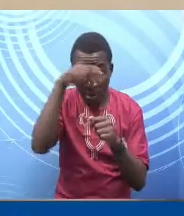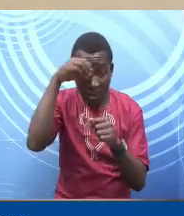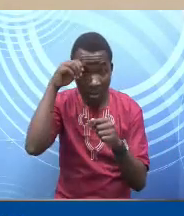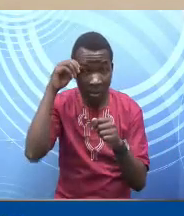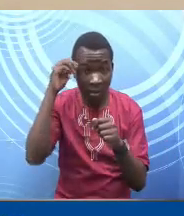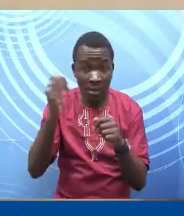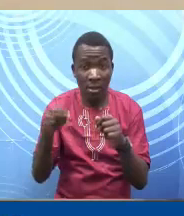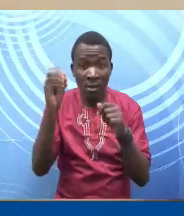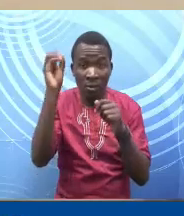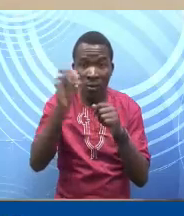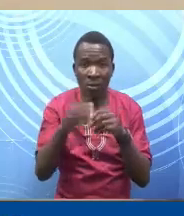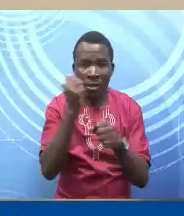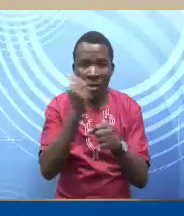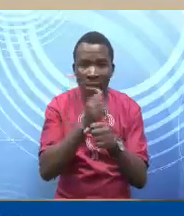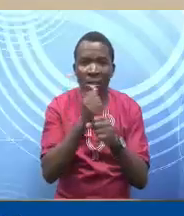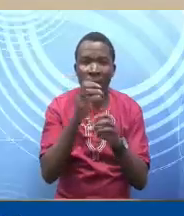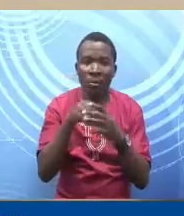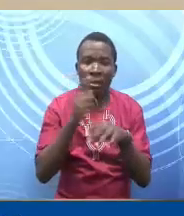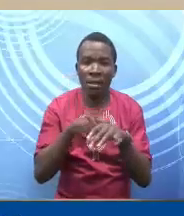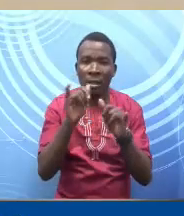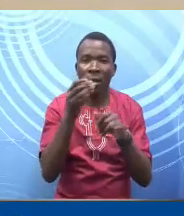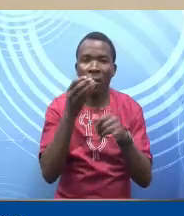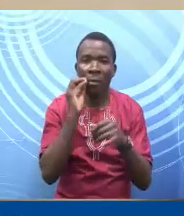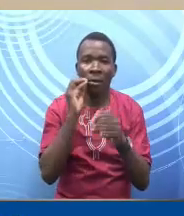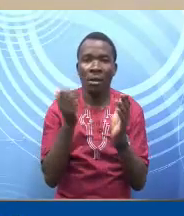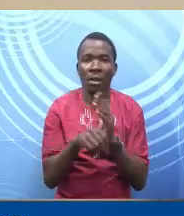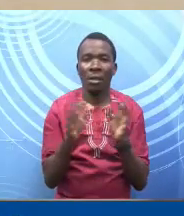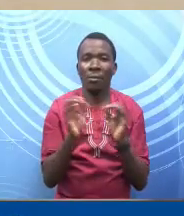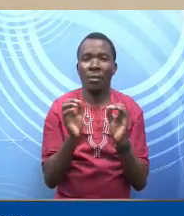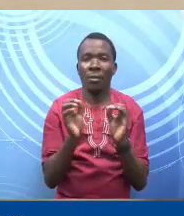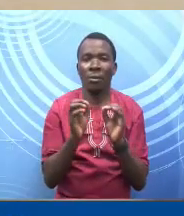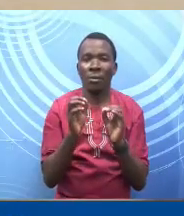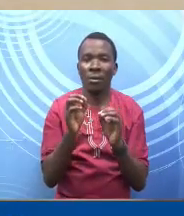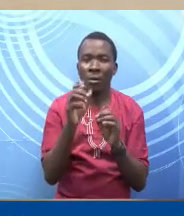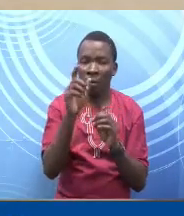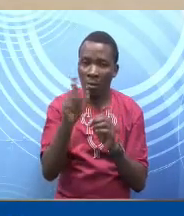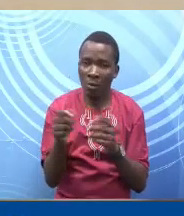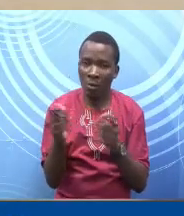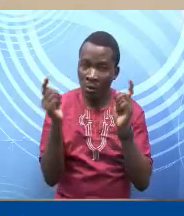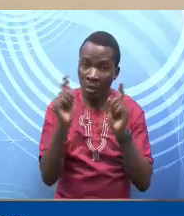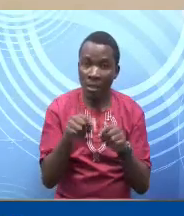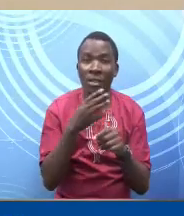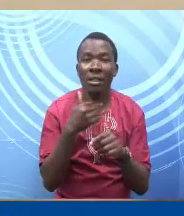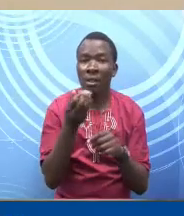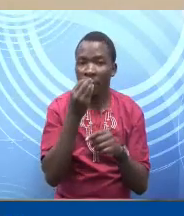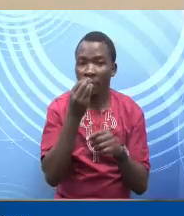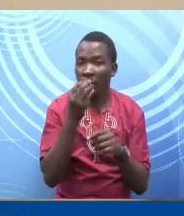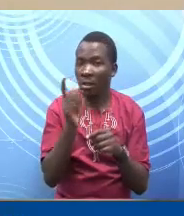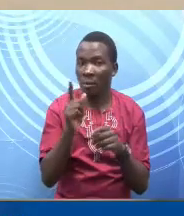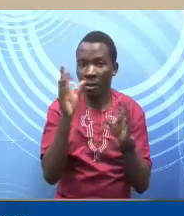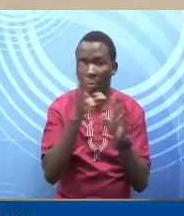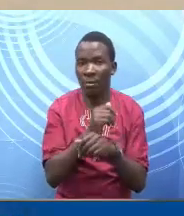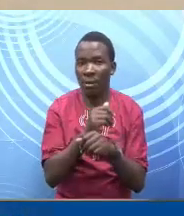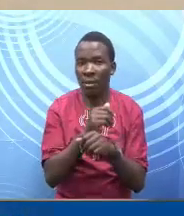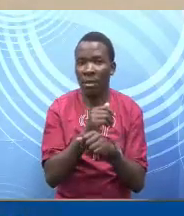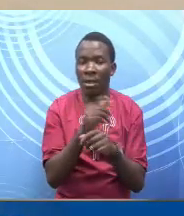rugo nta kibazo gihari nta waje tugana ngo ashaka amafunguro ngo yabure nkuko mwabibonye